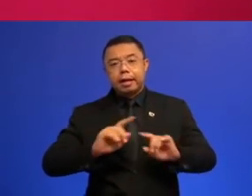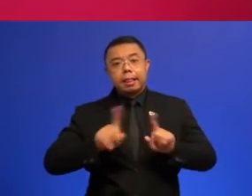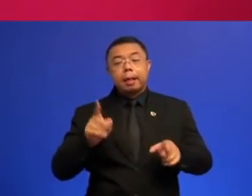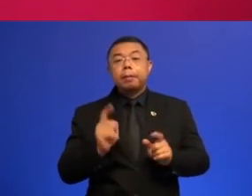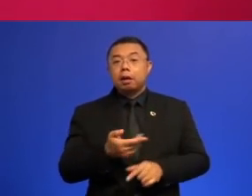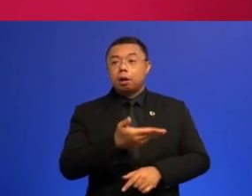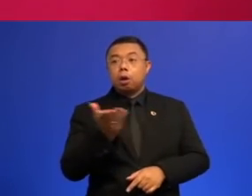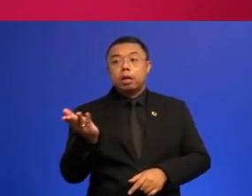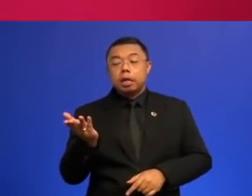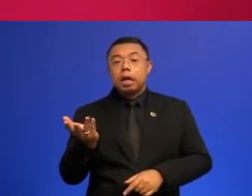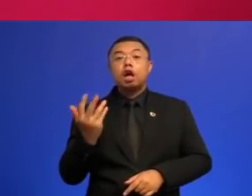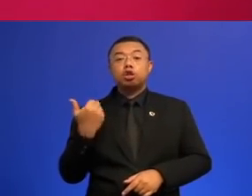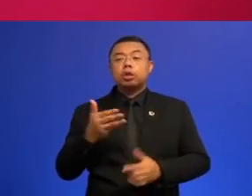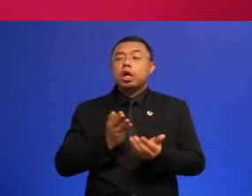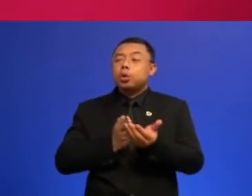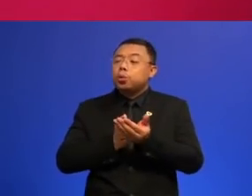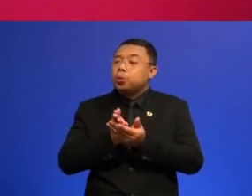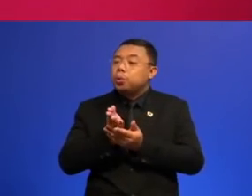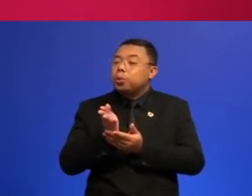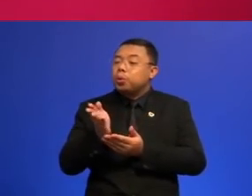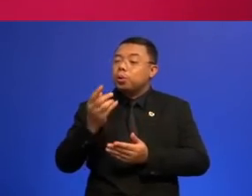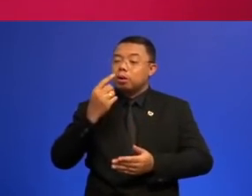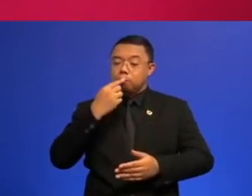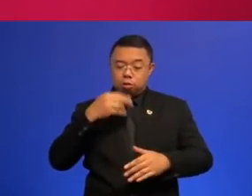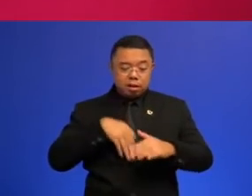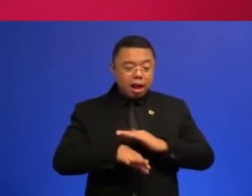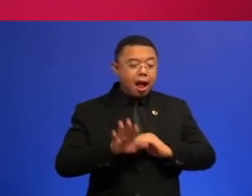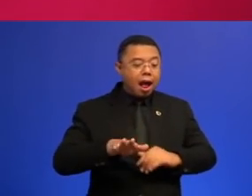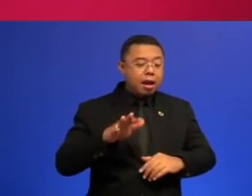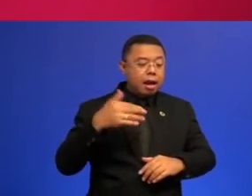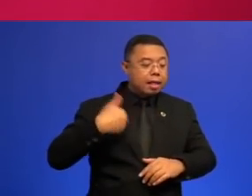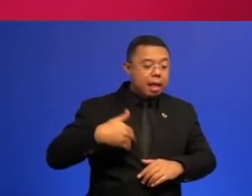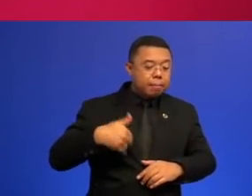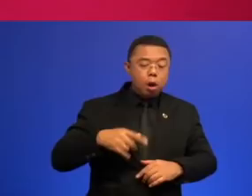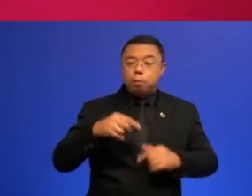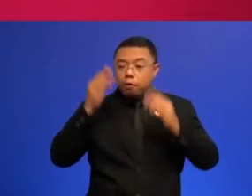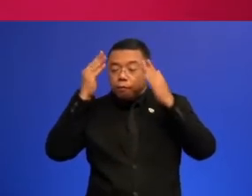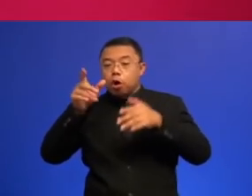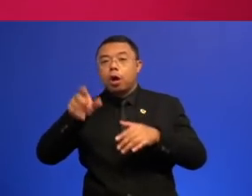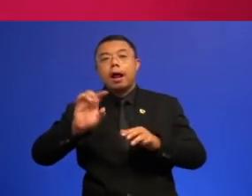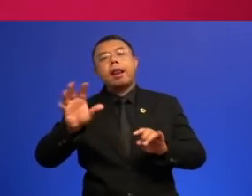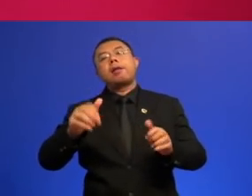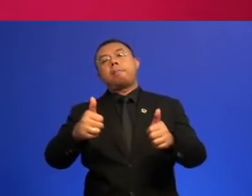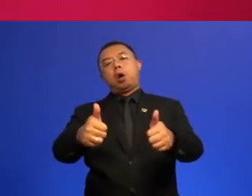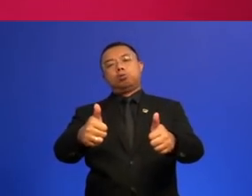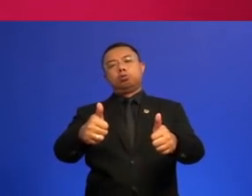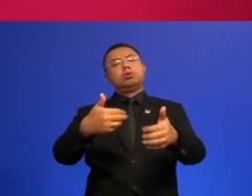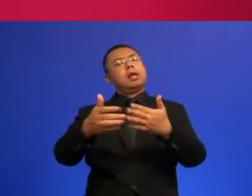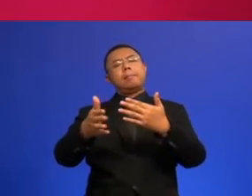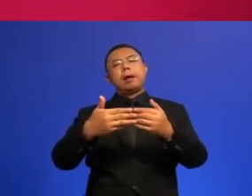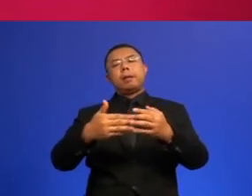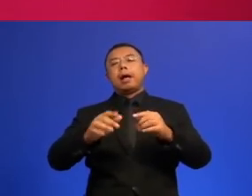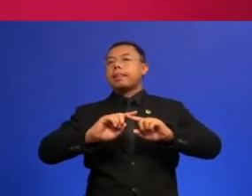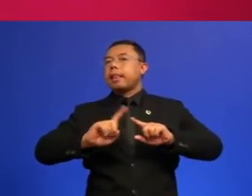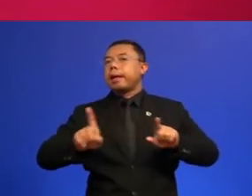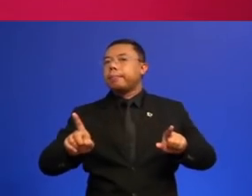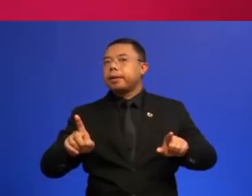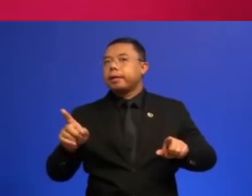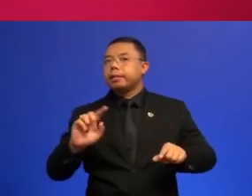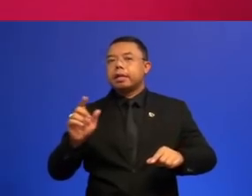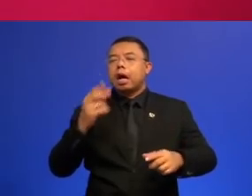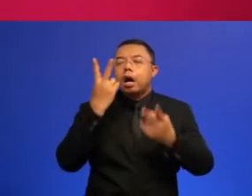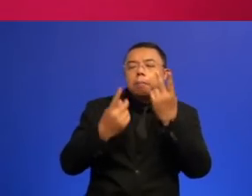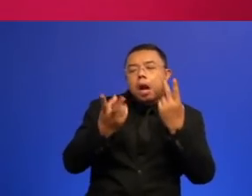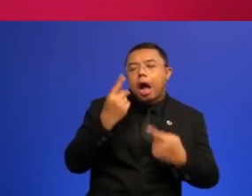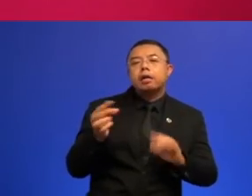Tetapi kalau dia memang dengan tulus tidak punya anak karena mau lebih fokus kepada orang lain, ya itu mulia sekali. Tapi jangan